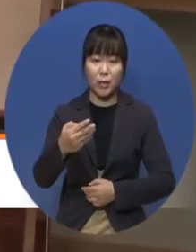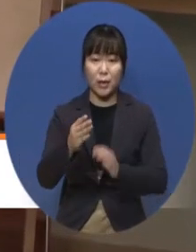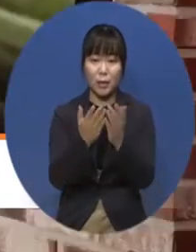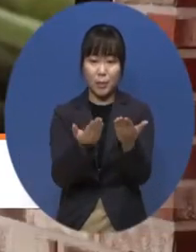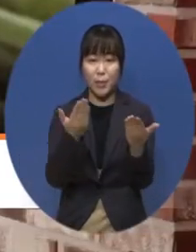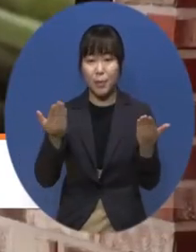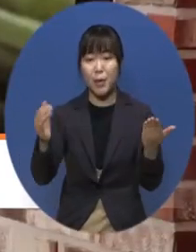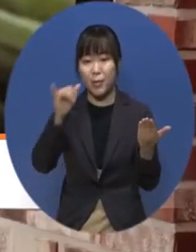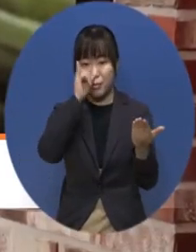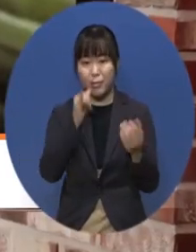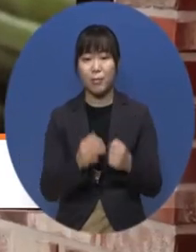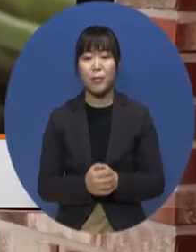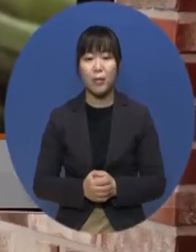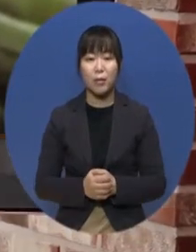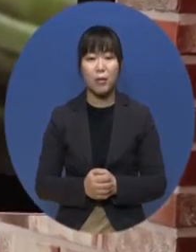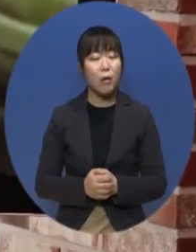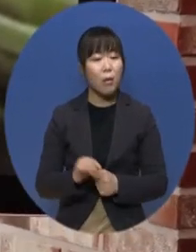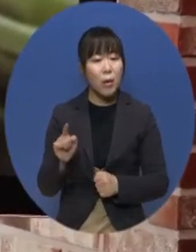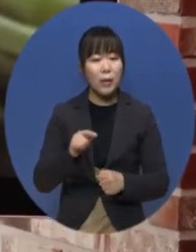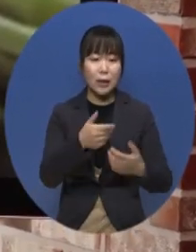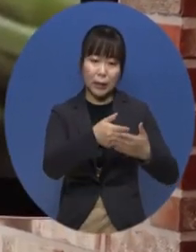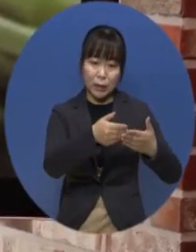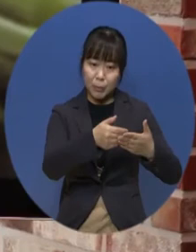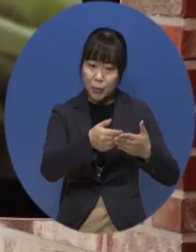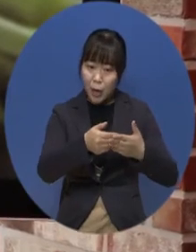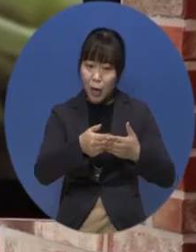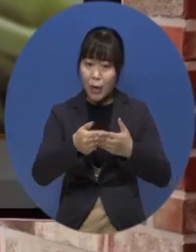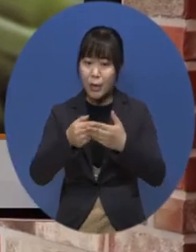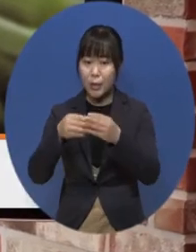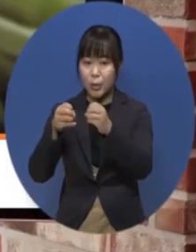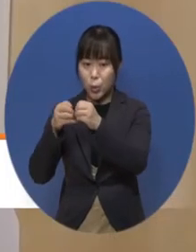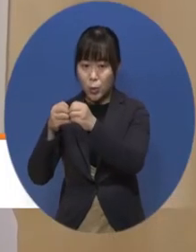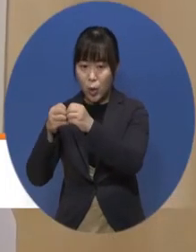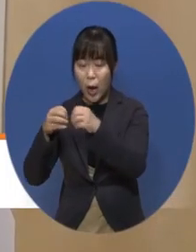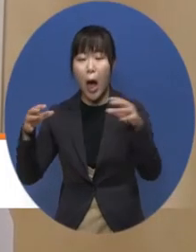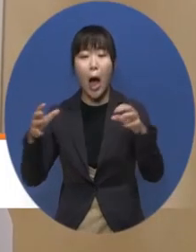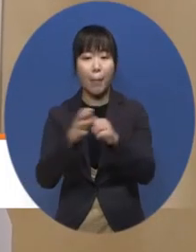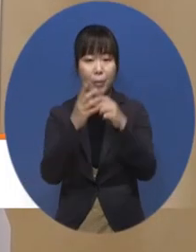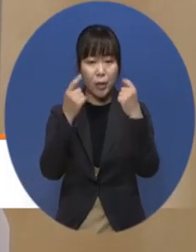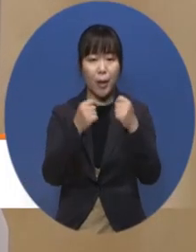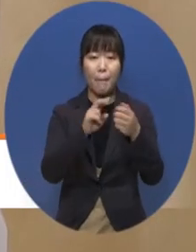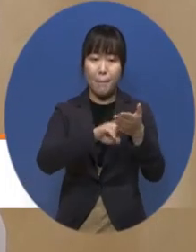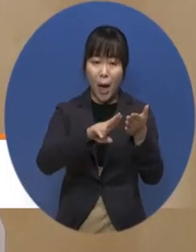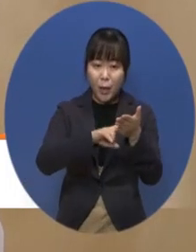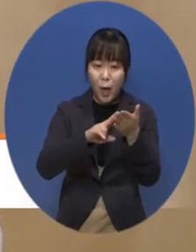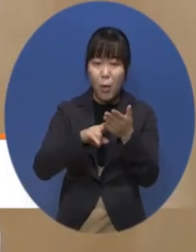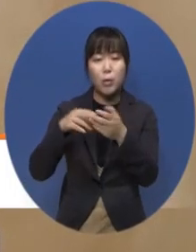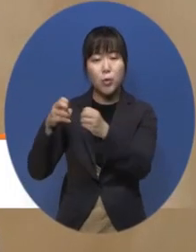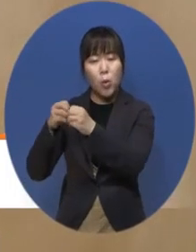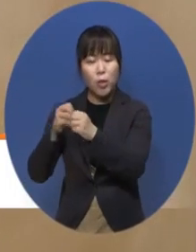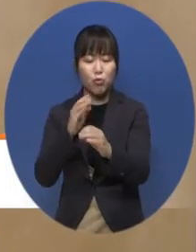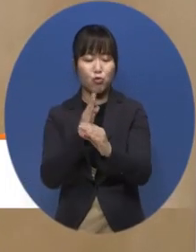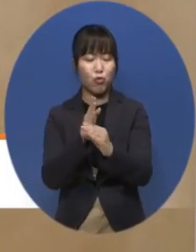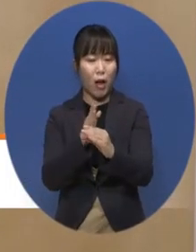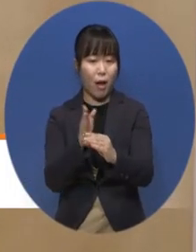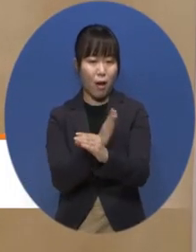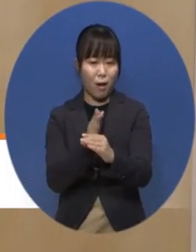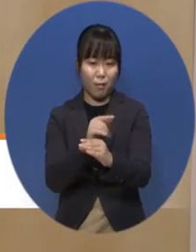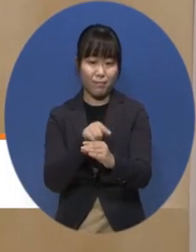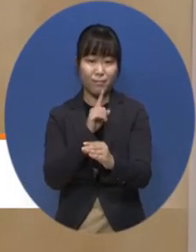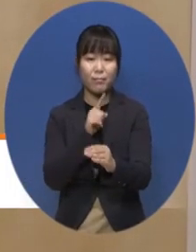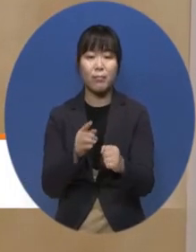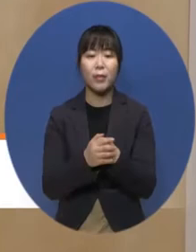있습니다. 그래픽 노블은 그림과 소설의 합성어로 만화와 소설의 중간 형식을 취하는